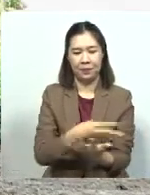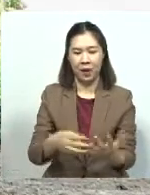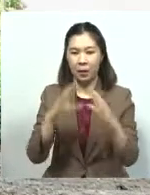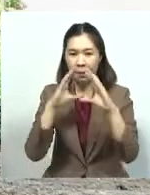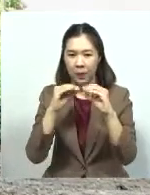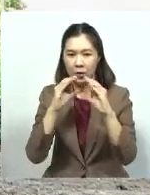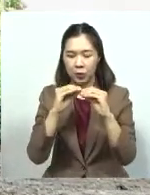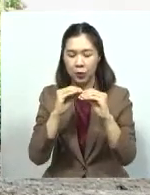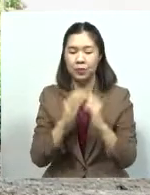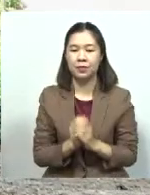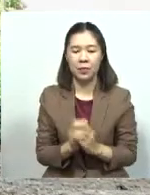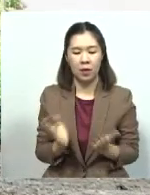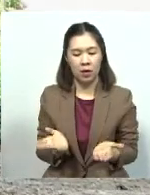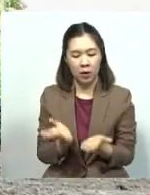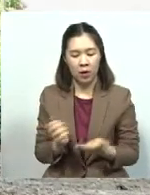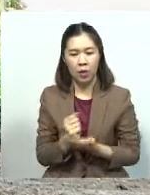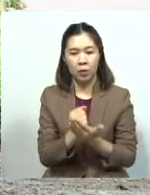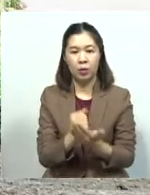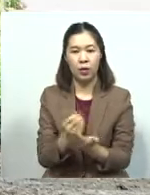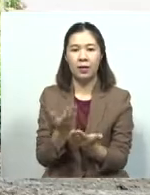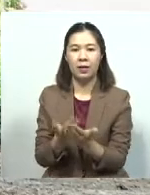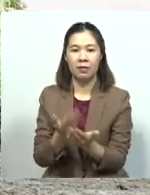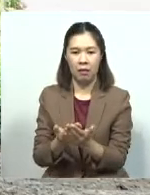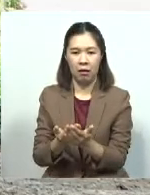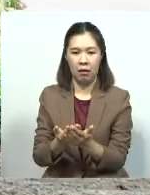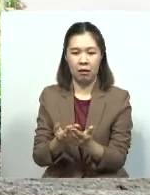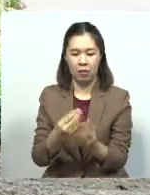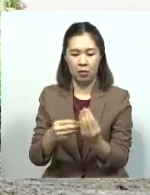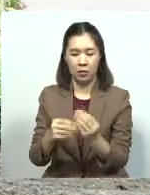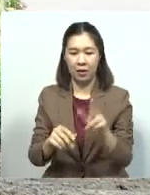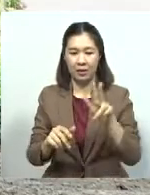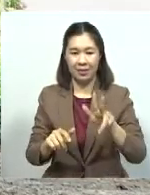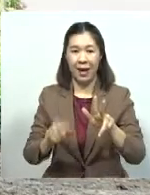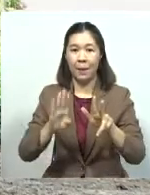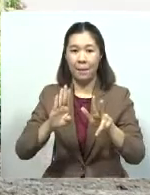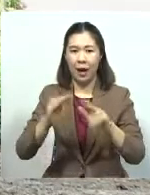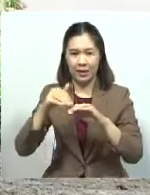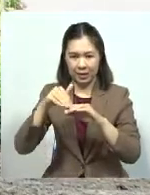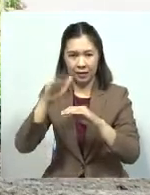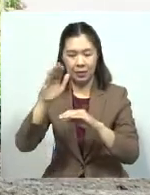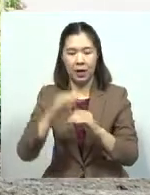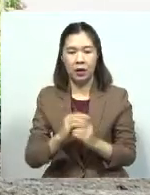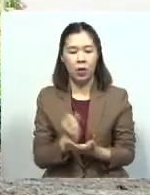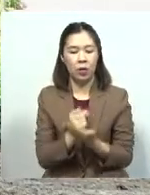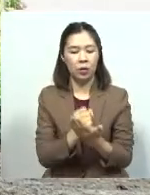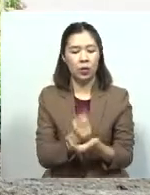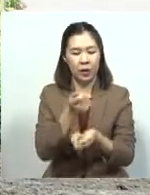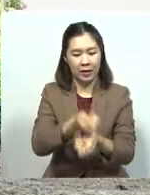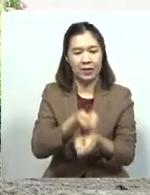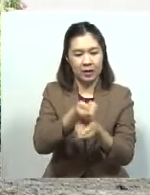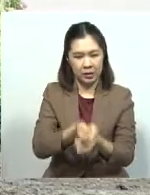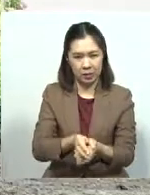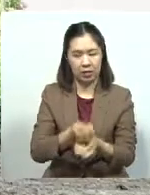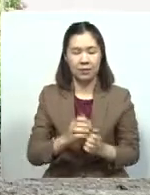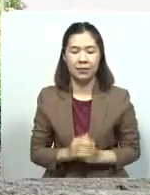หลักๆเนี่ยคือจะช่วยทำให้ราคาเนี่ยมันไม่หลุดไปกว่า3บาทนะต้องอันนี้ต้องช่วยให้ได้เพื่อให้เกษตรกรเนี่ยก็พออยู่ได้นะ